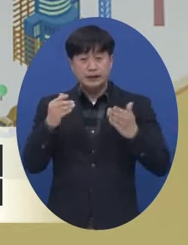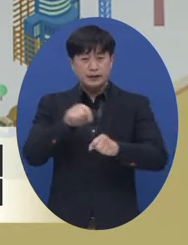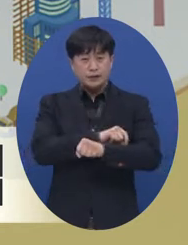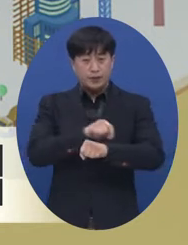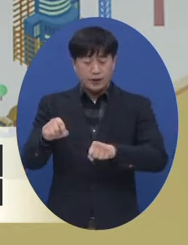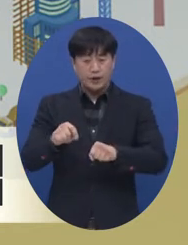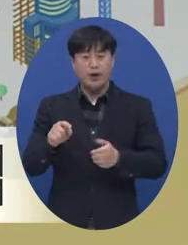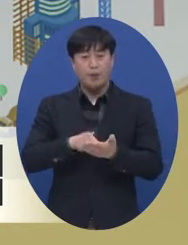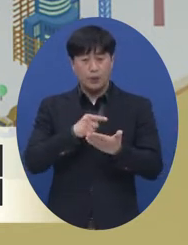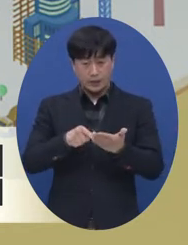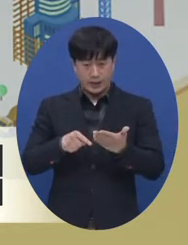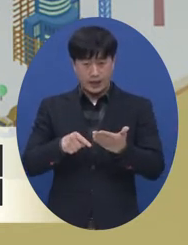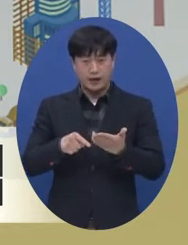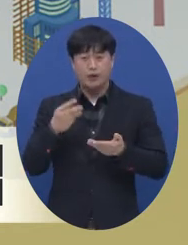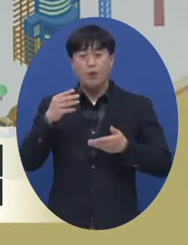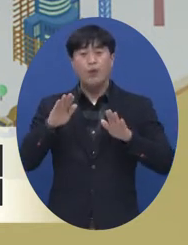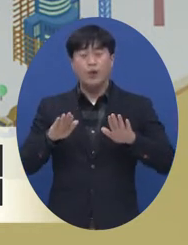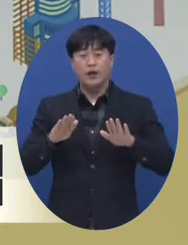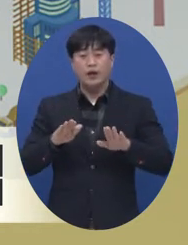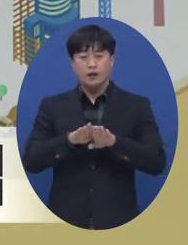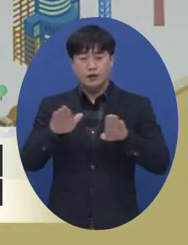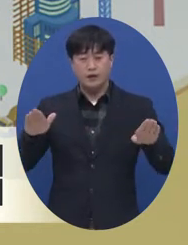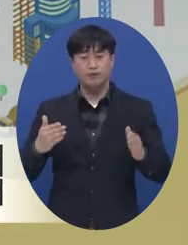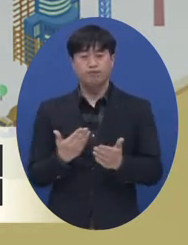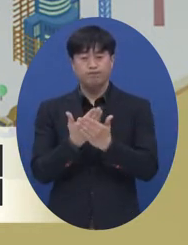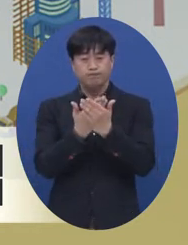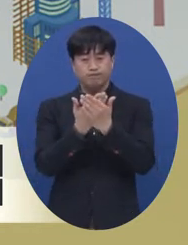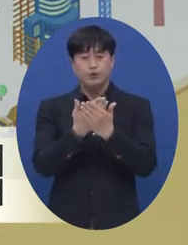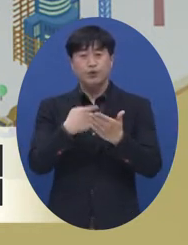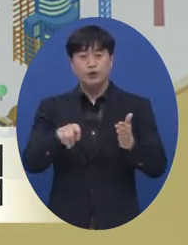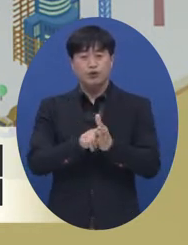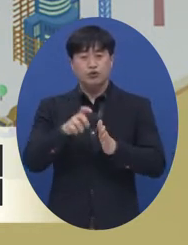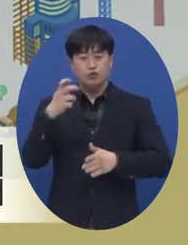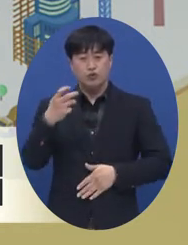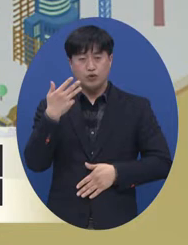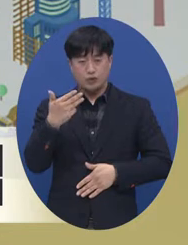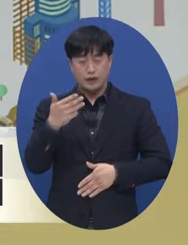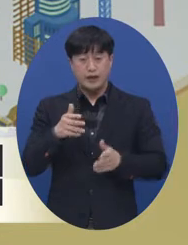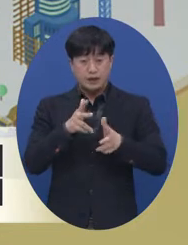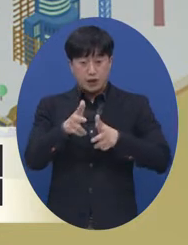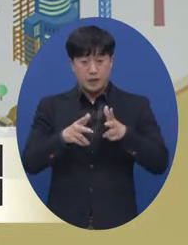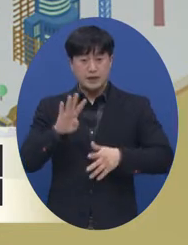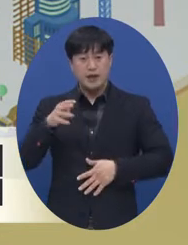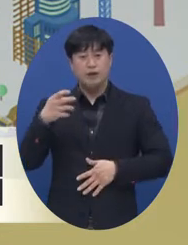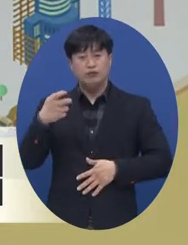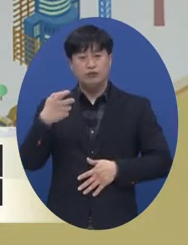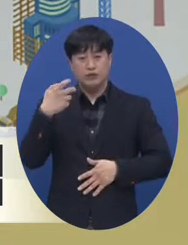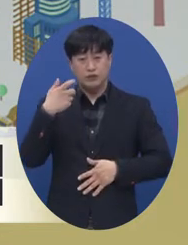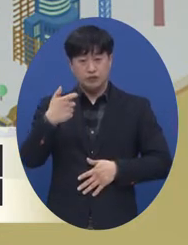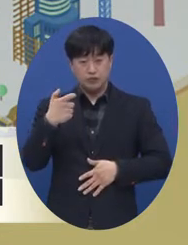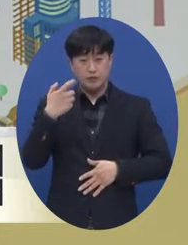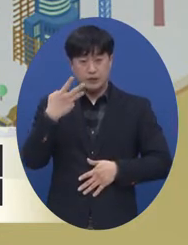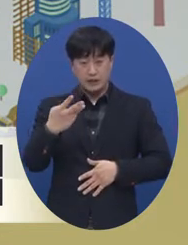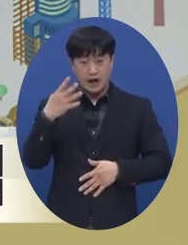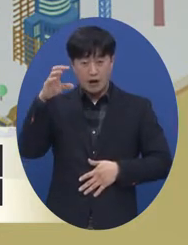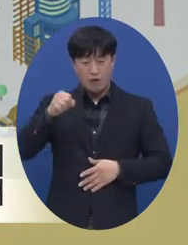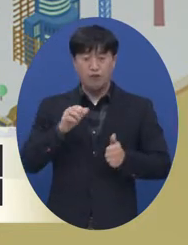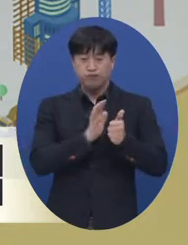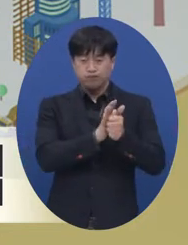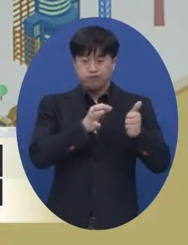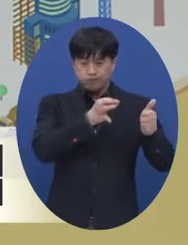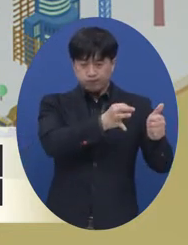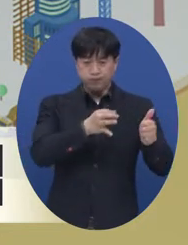보상 인 만큼 경기도가 올해 지역균형발전을 위해 28개 사업의 464 억원을